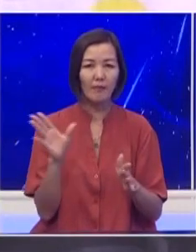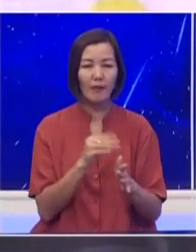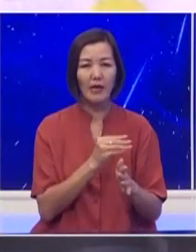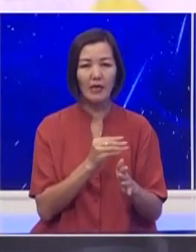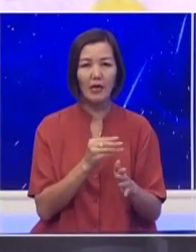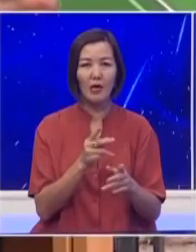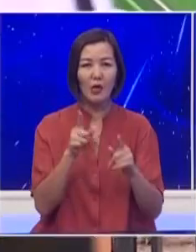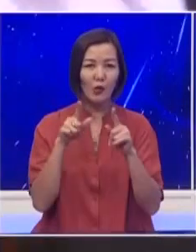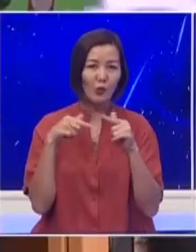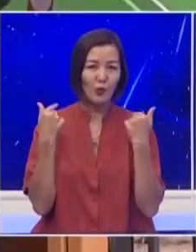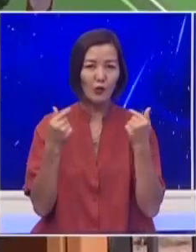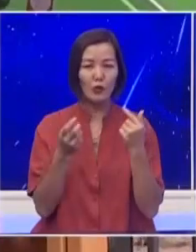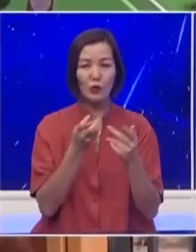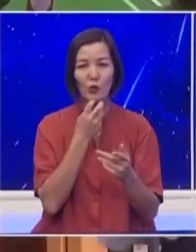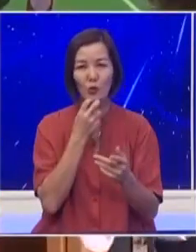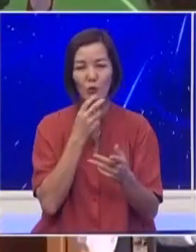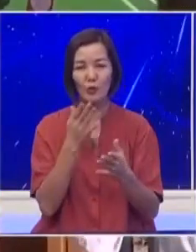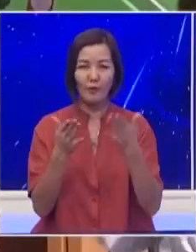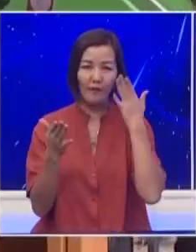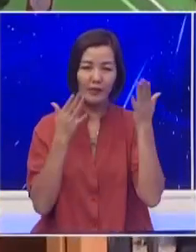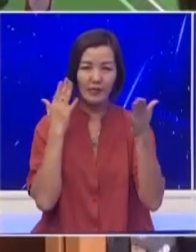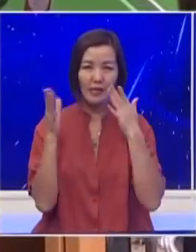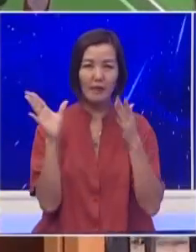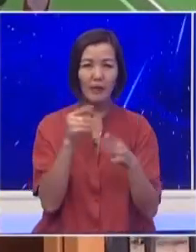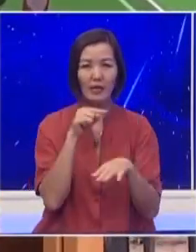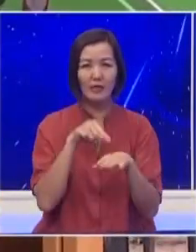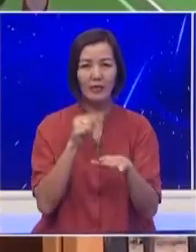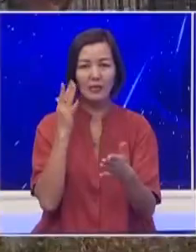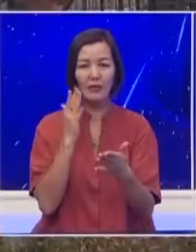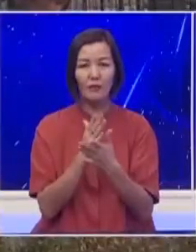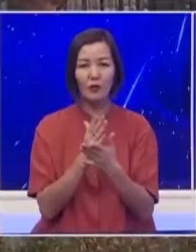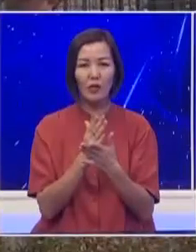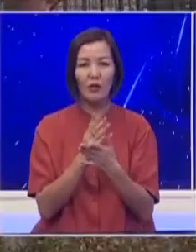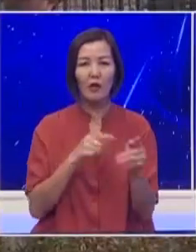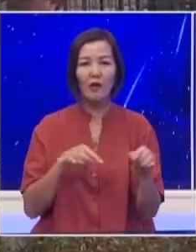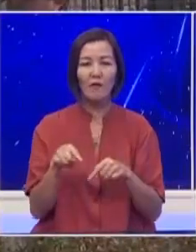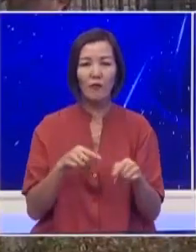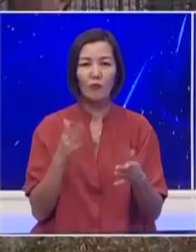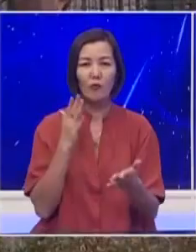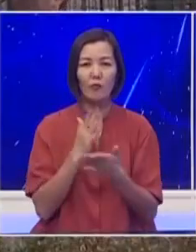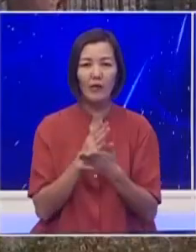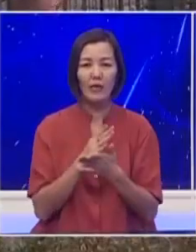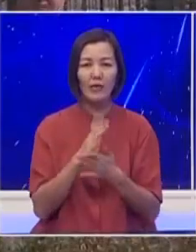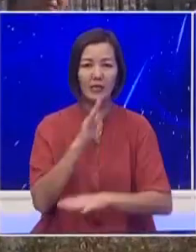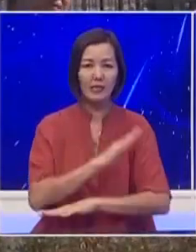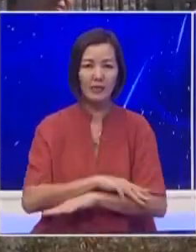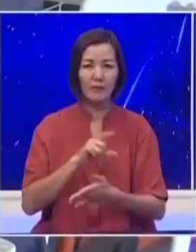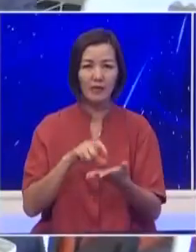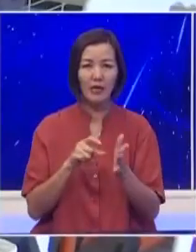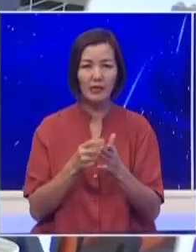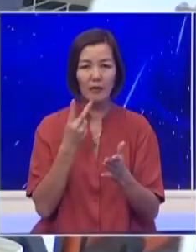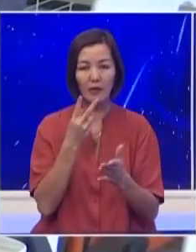жүректердің шаттығы алтыбақанда тербеліп тұрғандай. Жанында су жаңа шағын футбол алаңы тағы бар. Ал сынып кабинеттерімен танысып